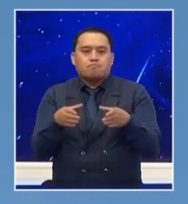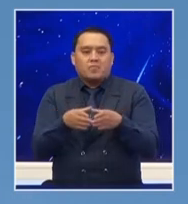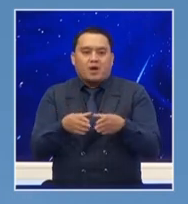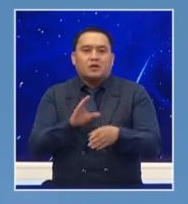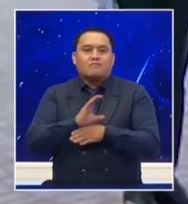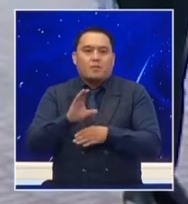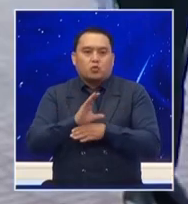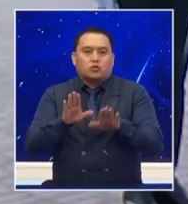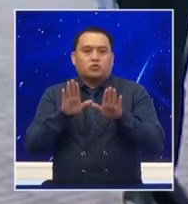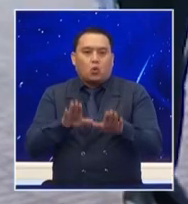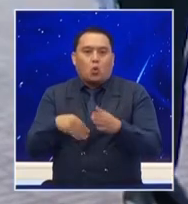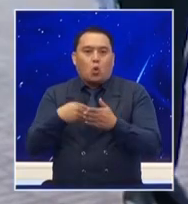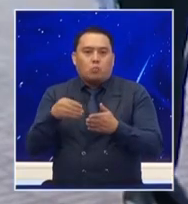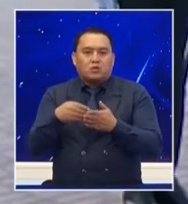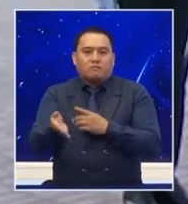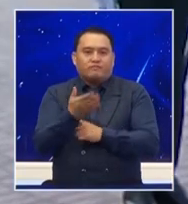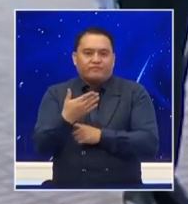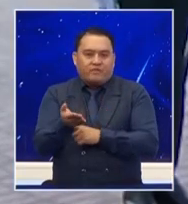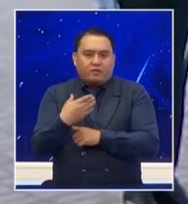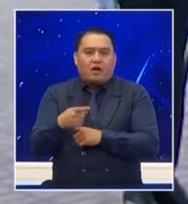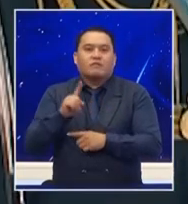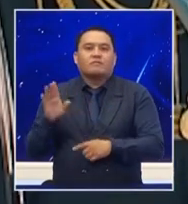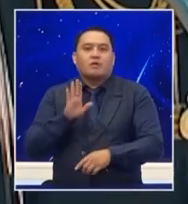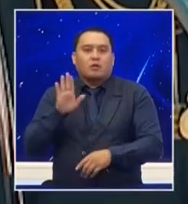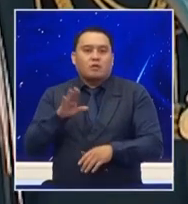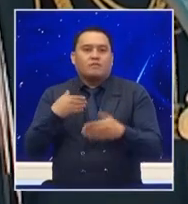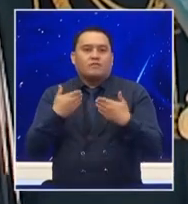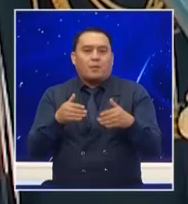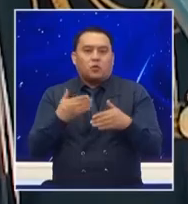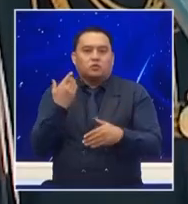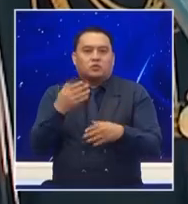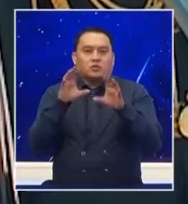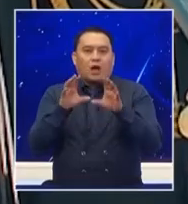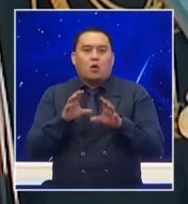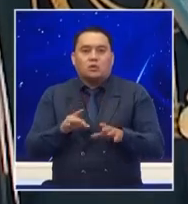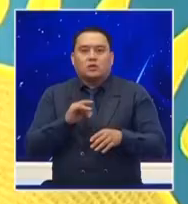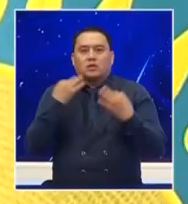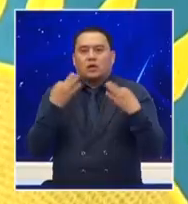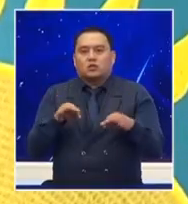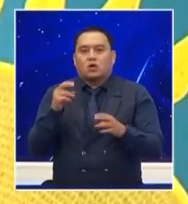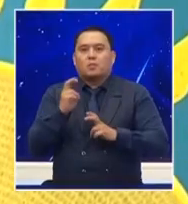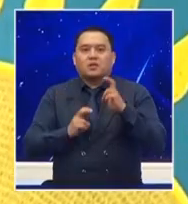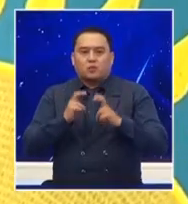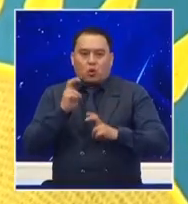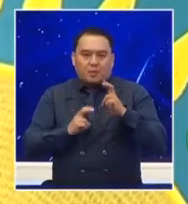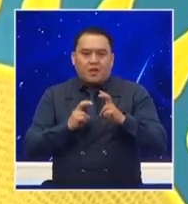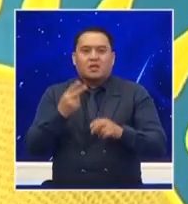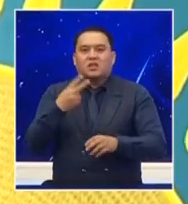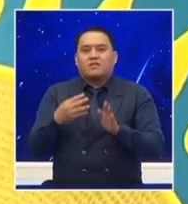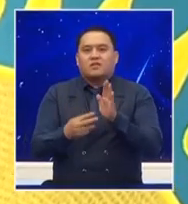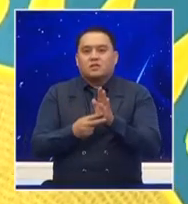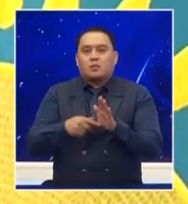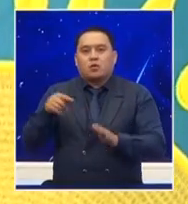компании. Соответственно, приобрести флаг, герб можно лишь выпущенными законодательно разрешенными предприятиями.